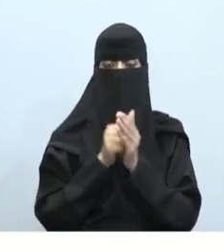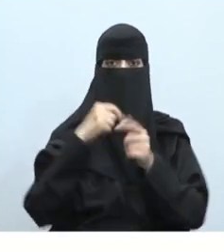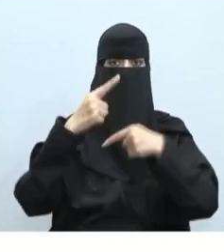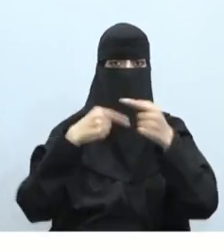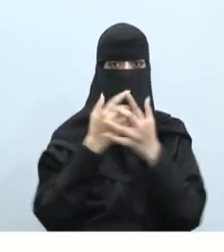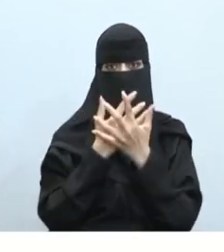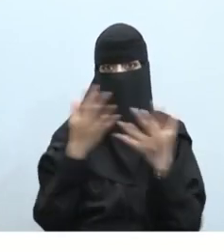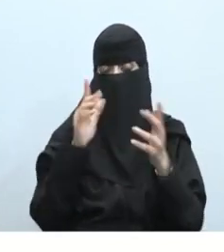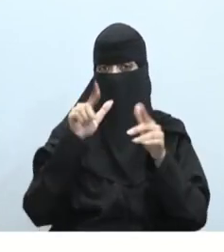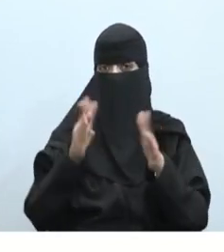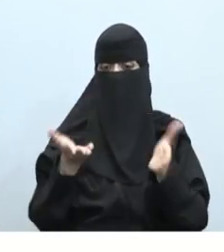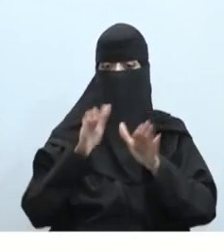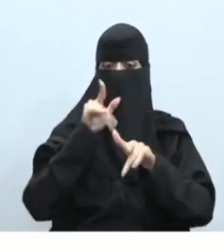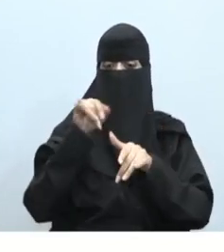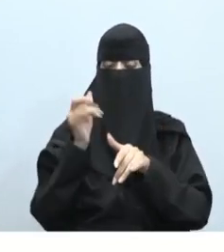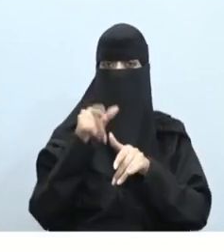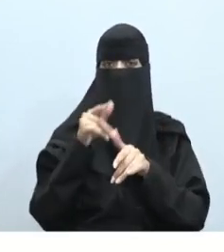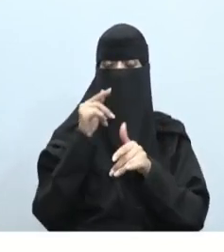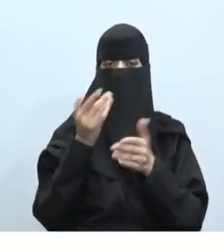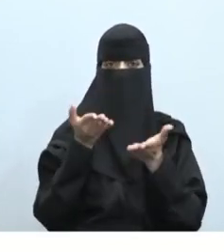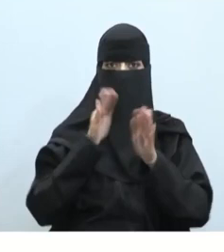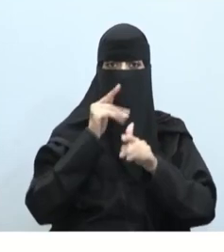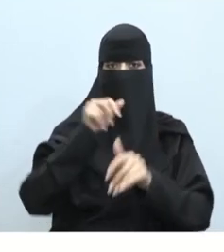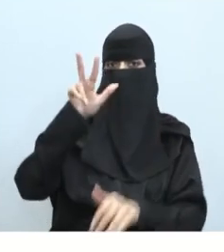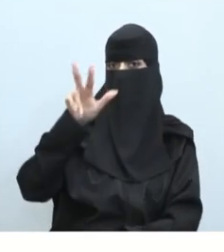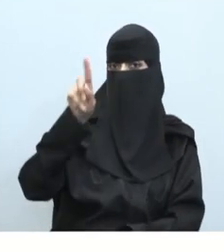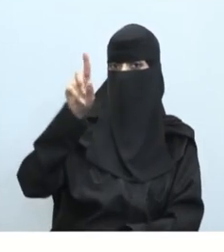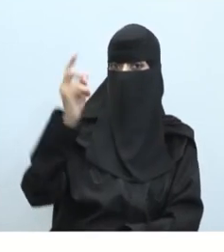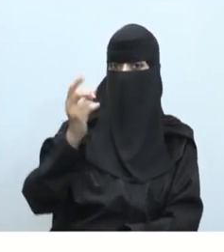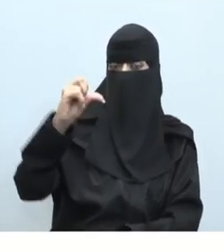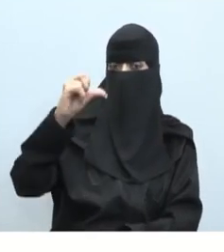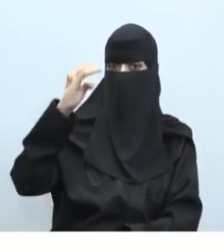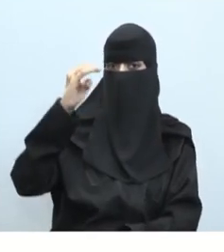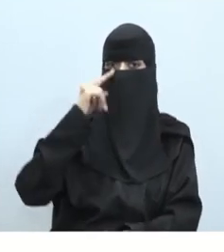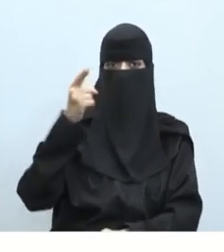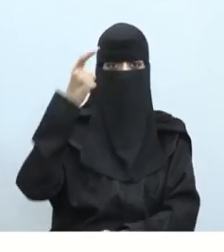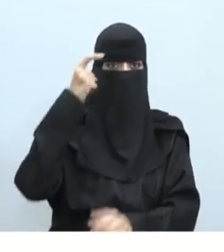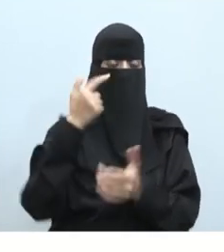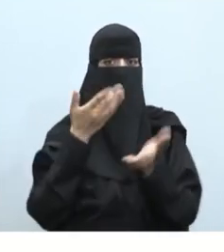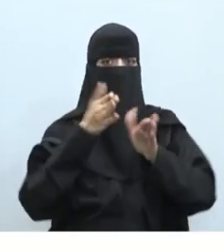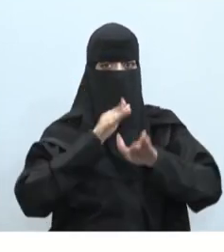دارجا اكثر من الكوكبات اذا تجمعات النجوم هي نجوم احيانا